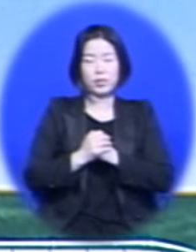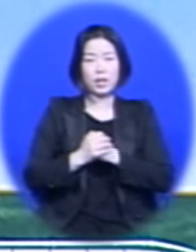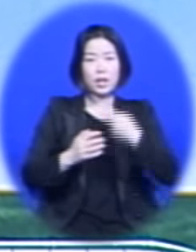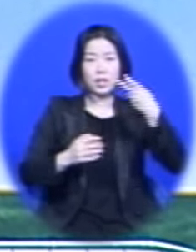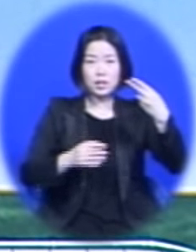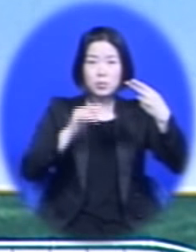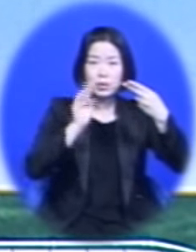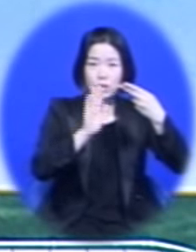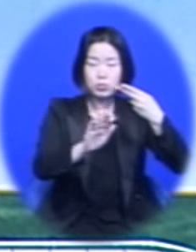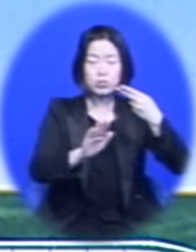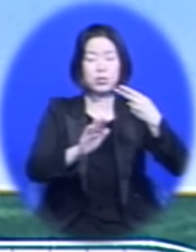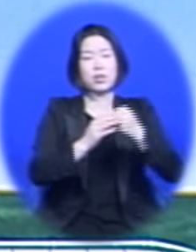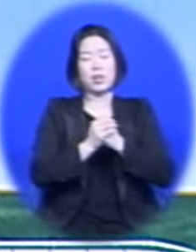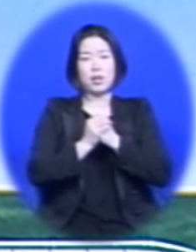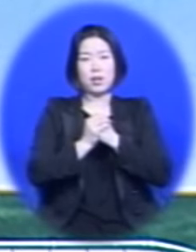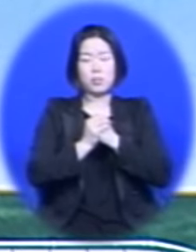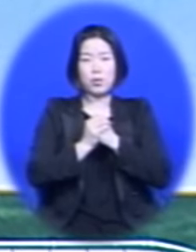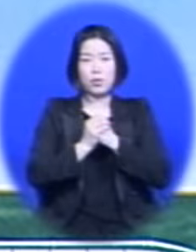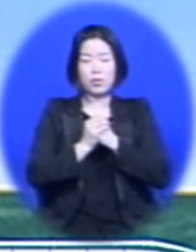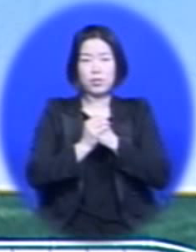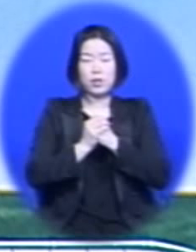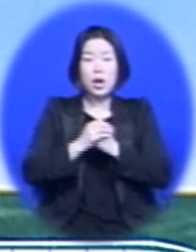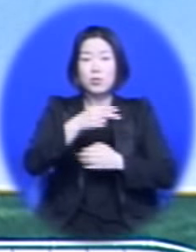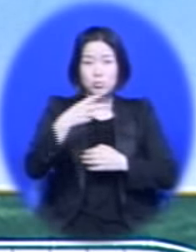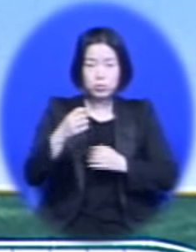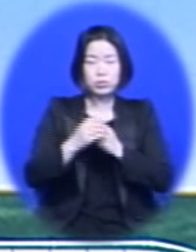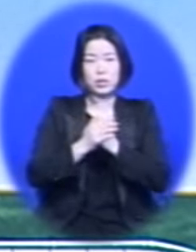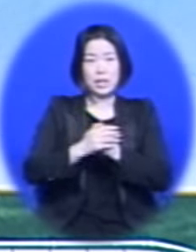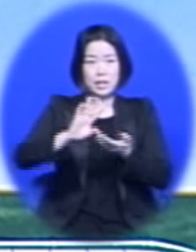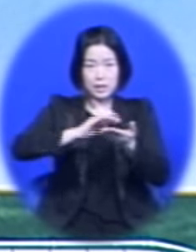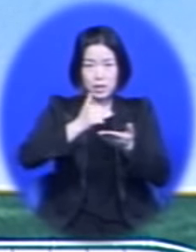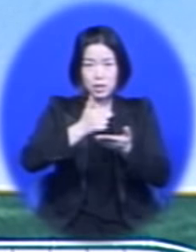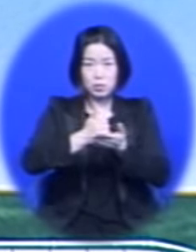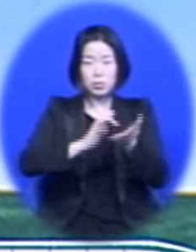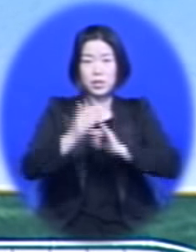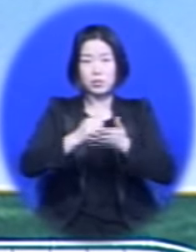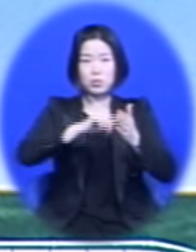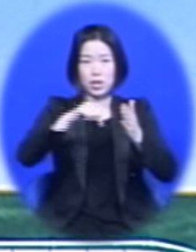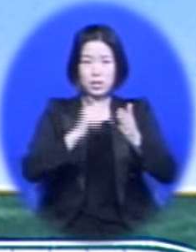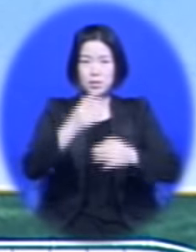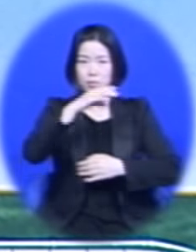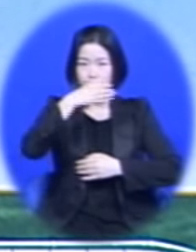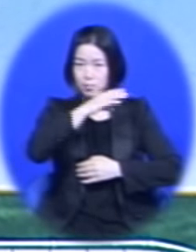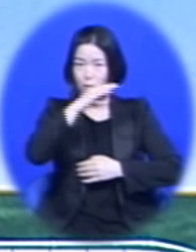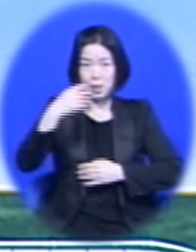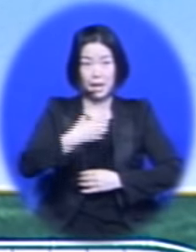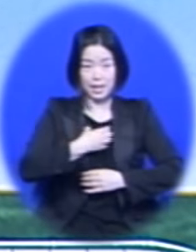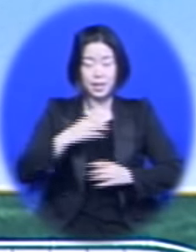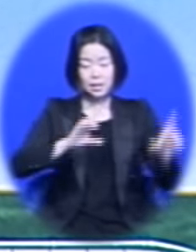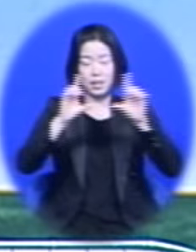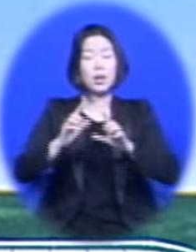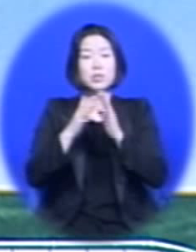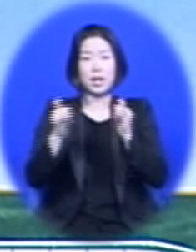디모데후서 3장 12절에 이렇게 말씀했습니다. 무릇 그리스도 예수 안에서 경건하게 살고자 하는 자는